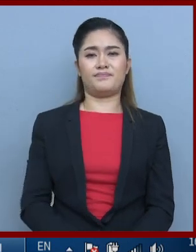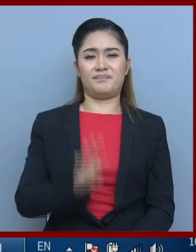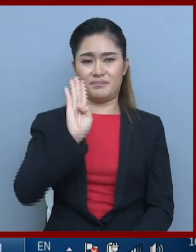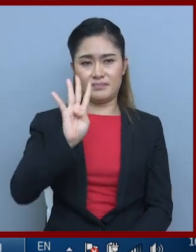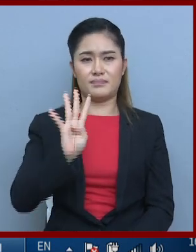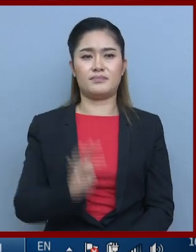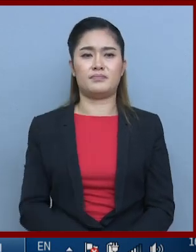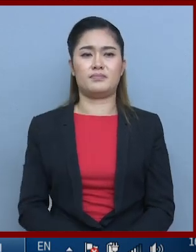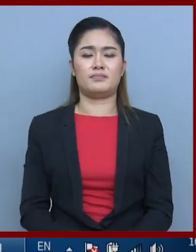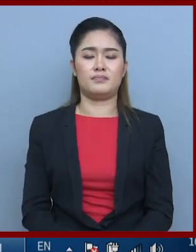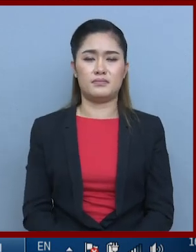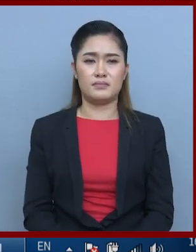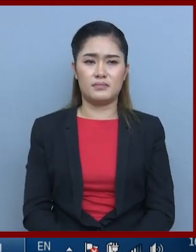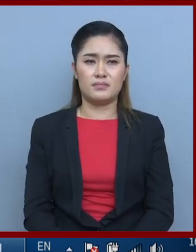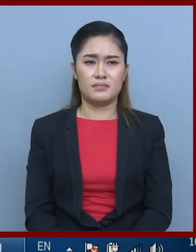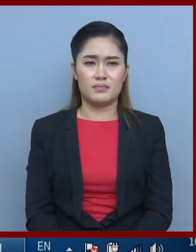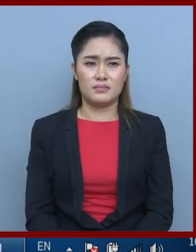C